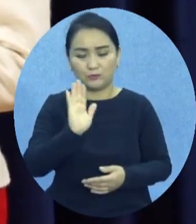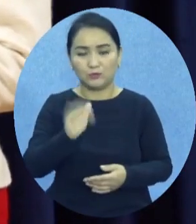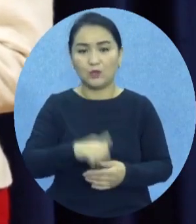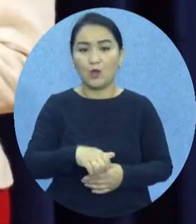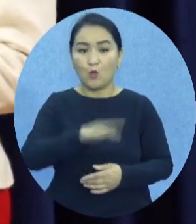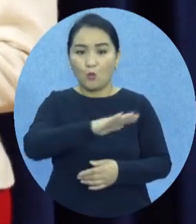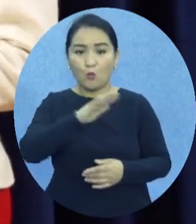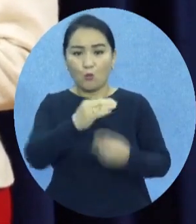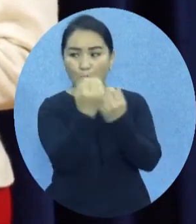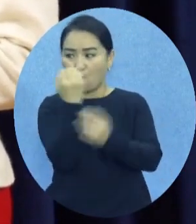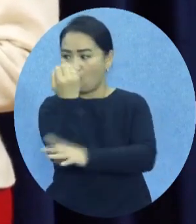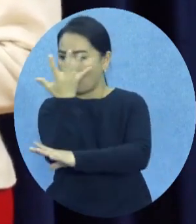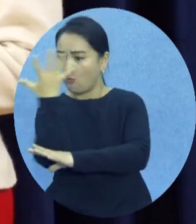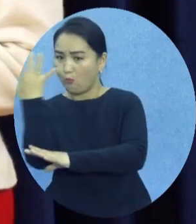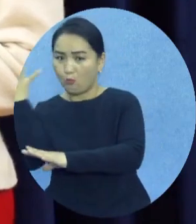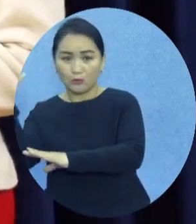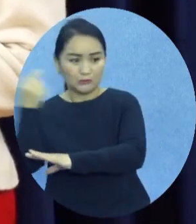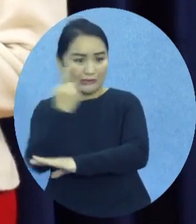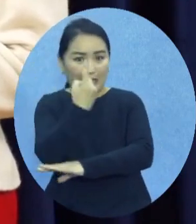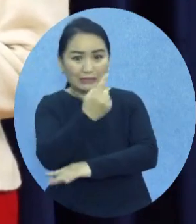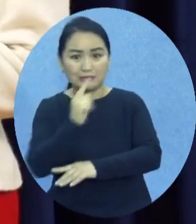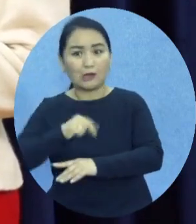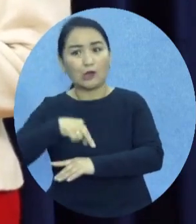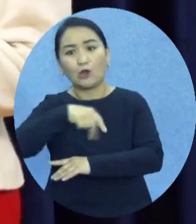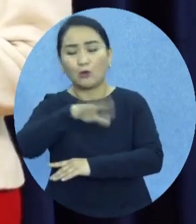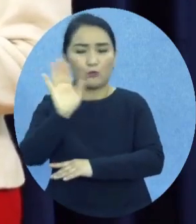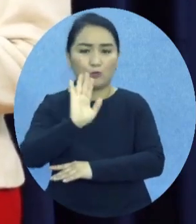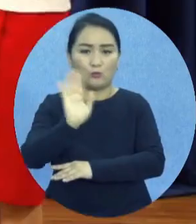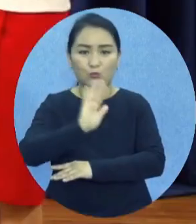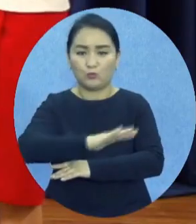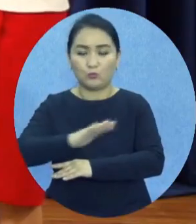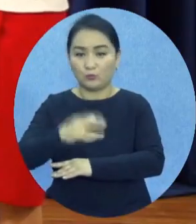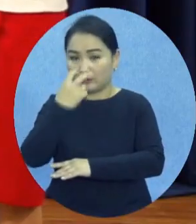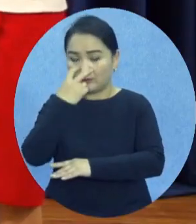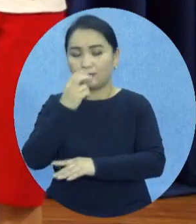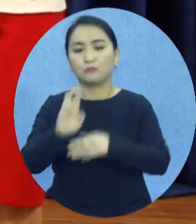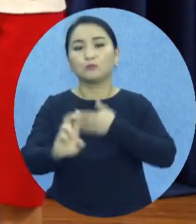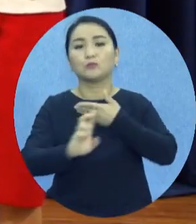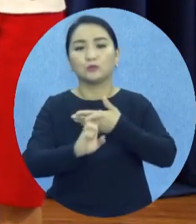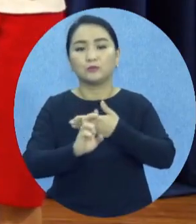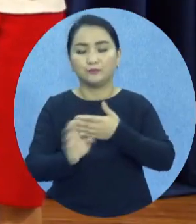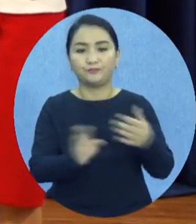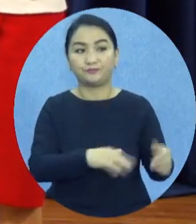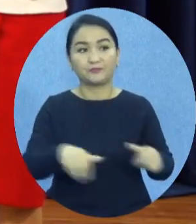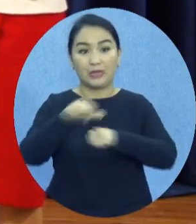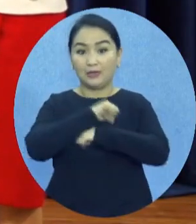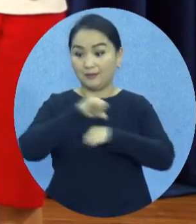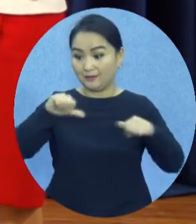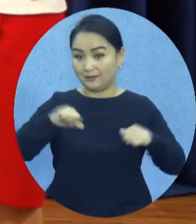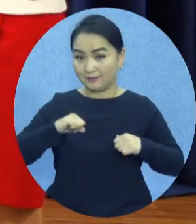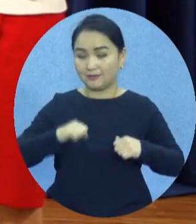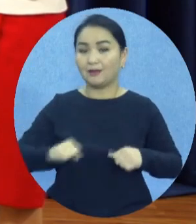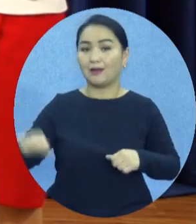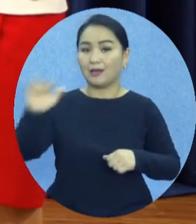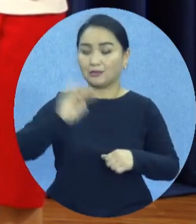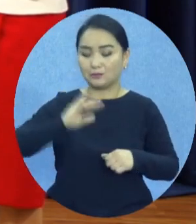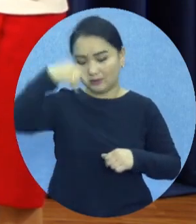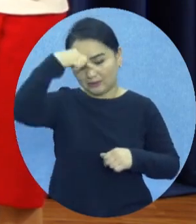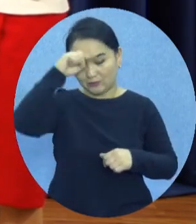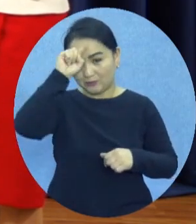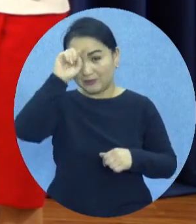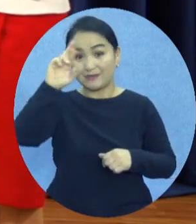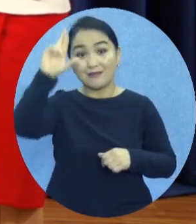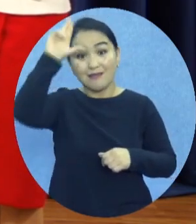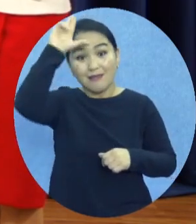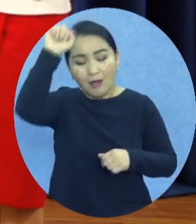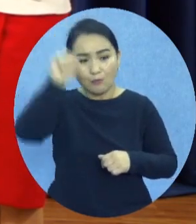ингээд тэр зүйлүүдийг анхаарах хэрэгтэй. Ер нь бас иргэдийн зүгээс одоо бол мэдээж эрүүл мэндийн яамны зүгээс бол аль болох олон хүнтэй битгий